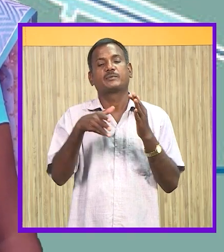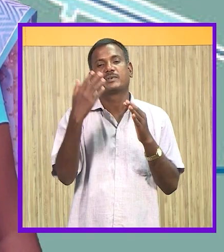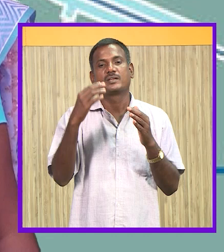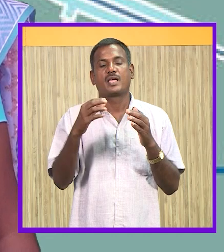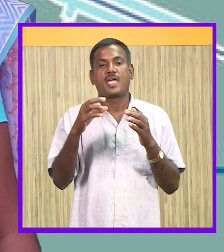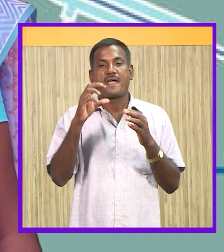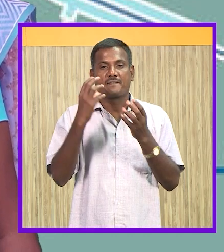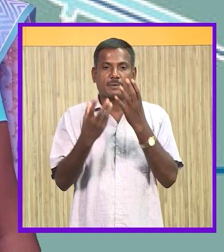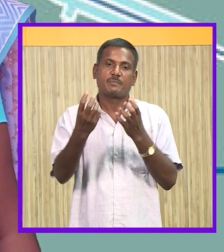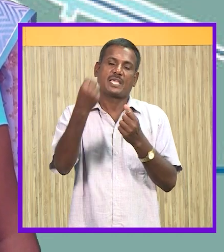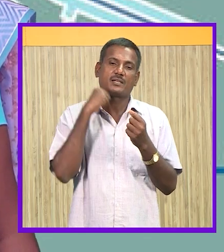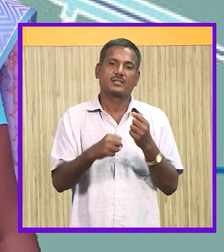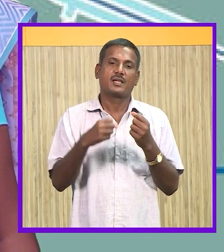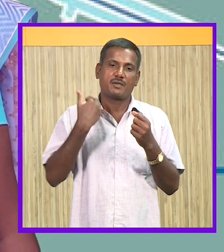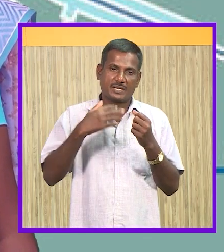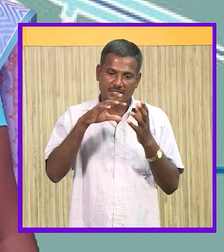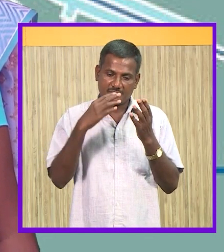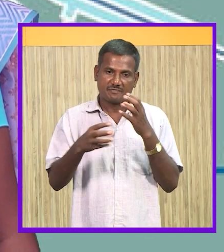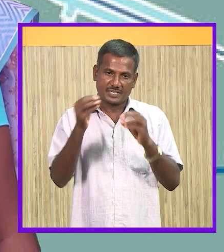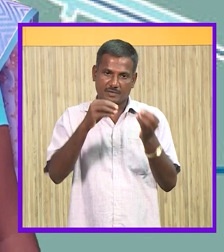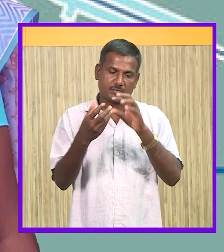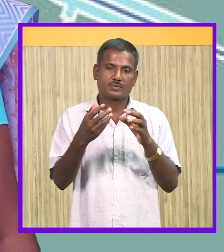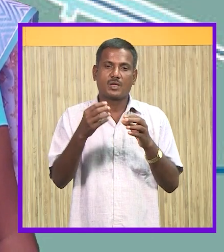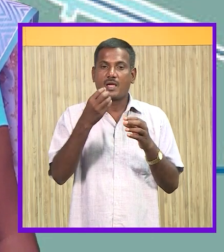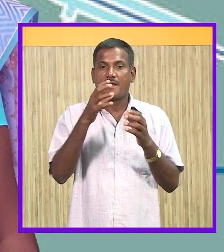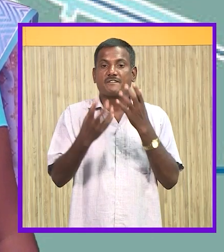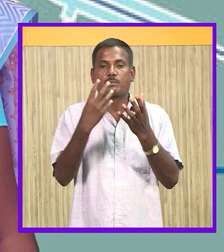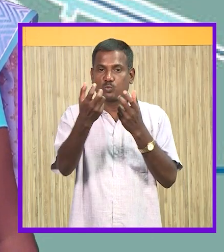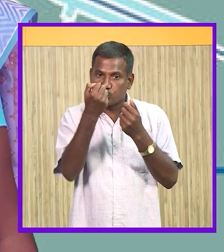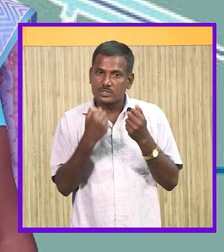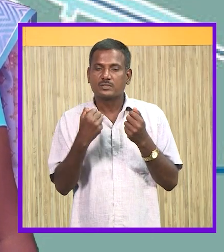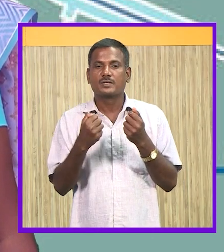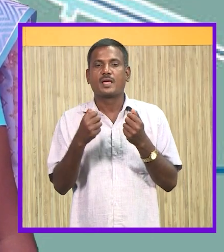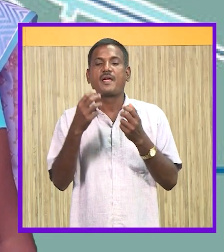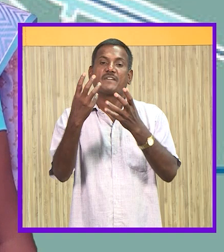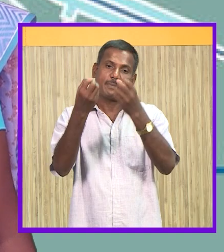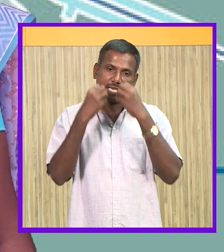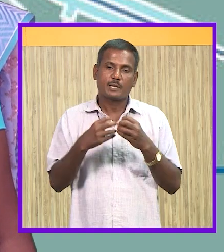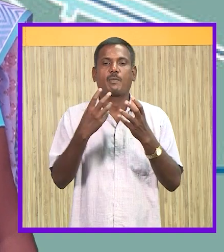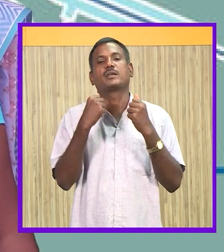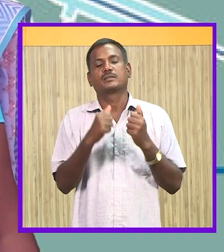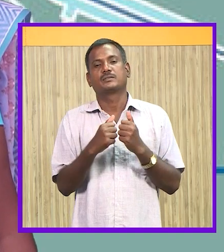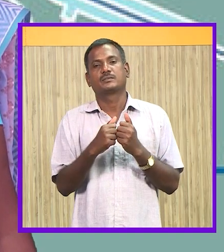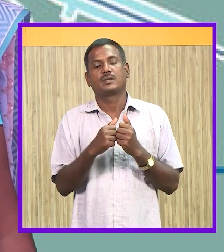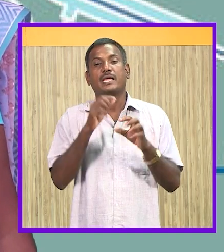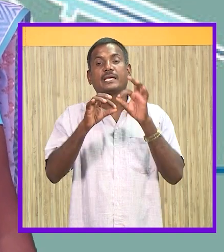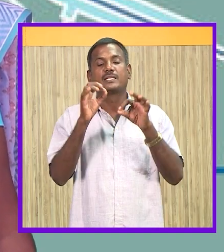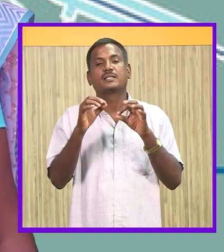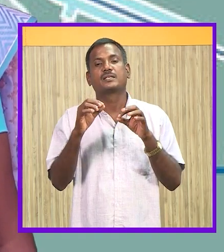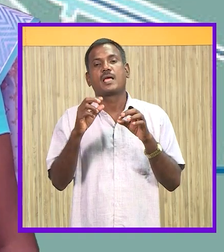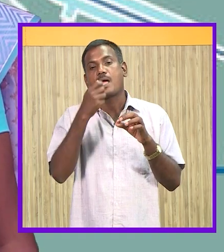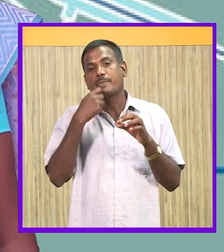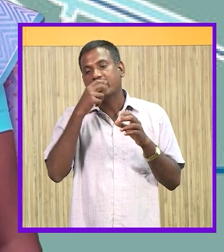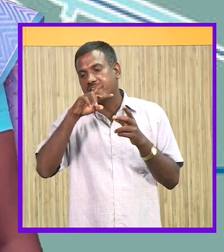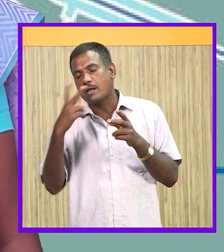அடுத்ததாக வெப்ப ஏற்பு மாற்றம். ஒரு வேதி வினையின் போது வெப்பம் உறிஞ்சப்பட்டால் அது வெப்ப ஏற்பு மாற்றமாகும். எடுத்துக்காட்டு